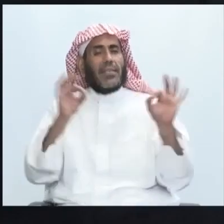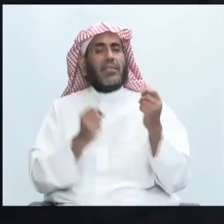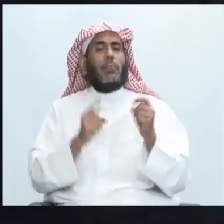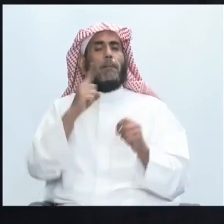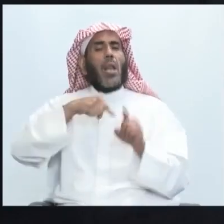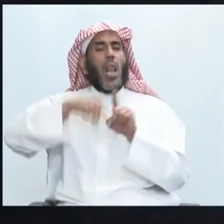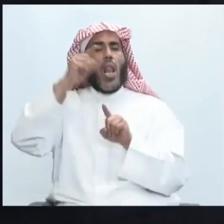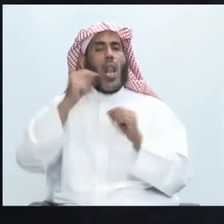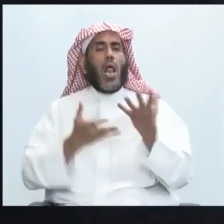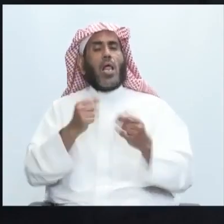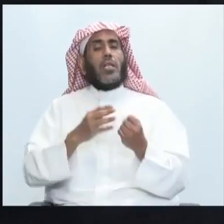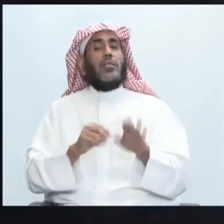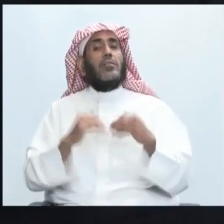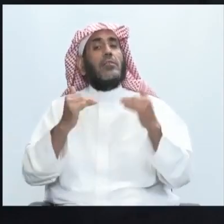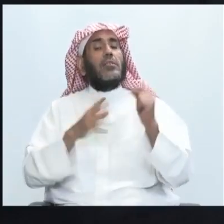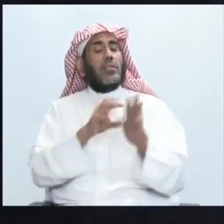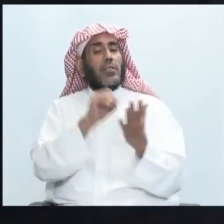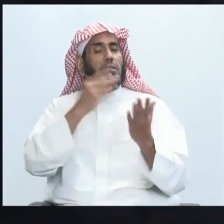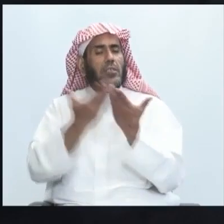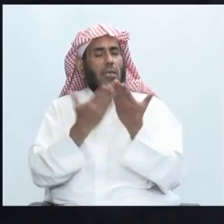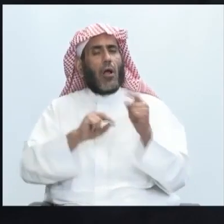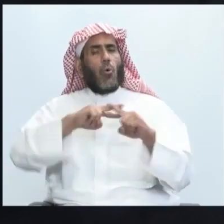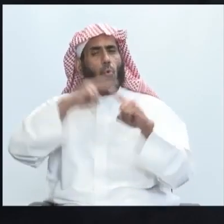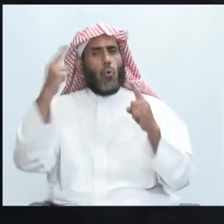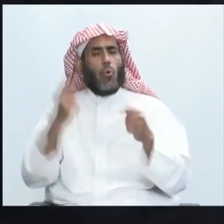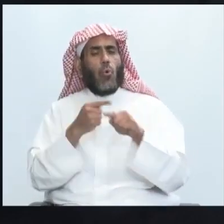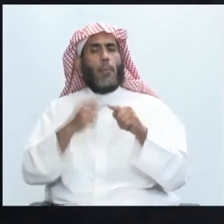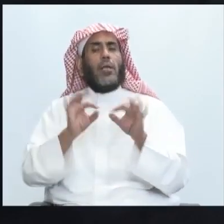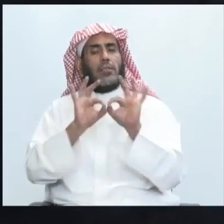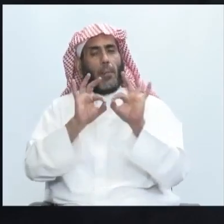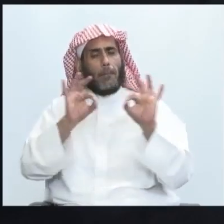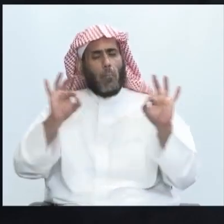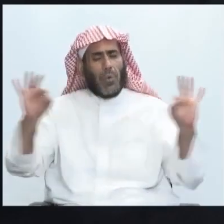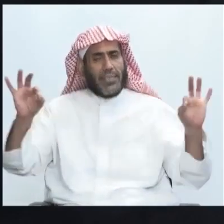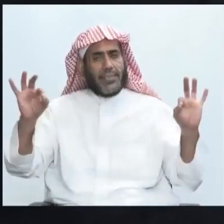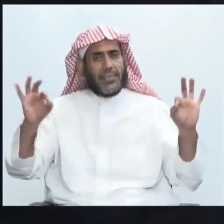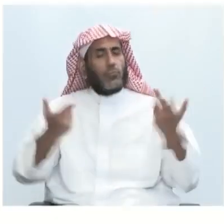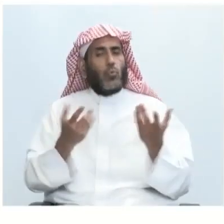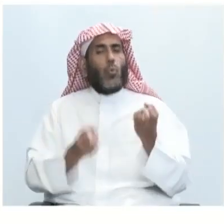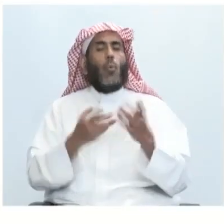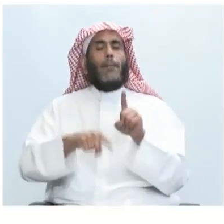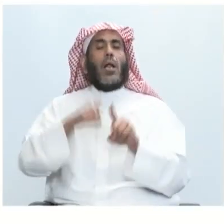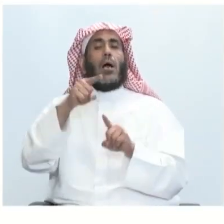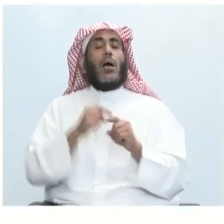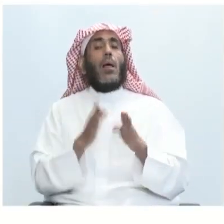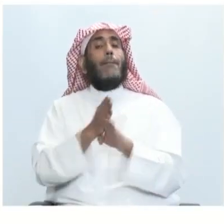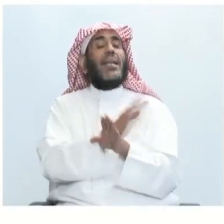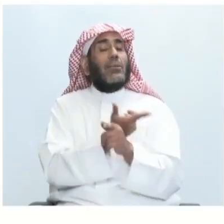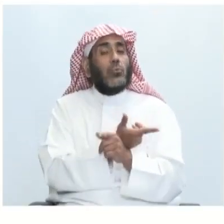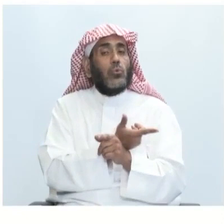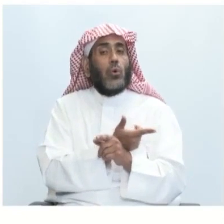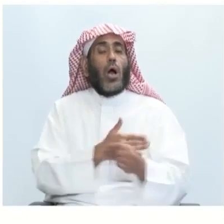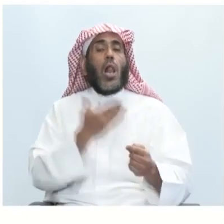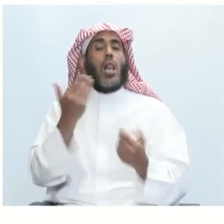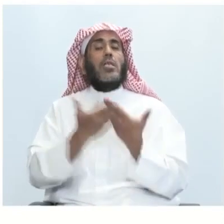اذا هنا في الاستقراء كل المعادن تتمدد بالحراره جميل هذا في منهج الاستقراء طيب منهج القياس